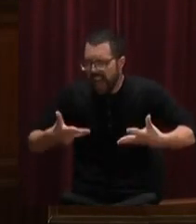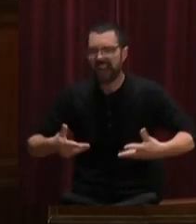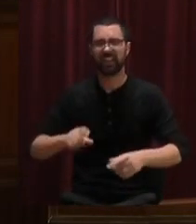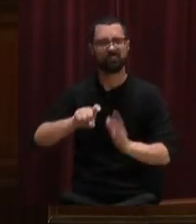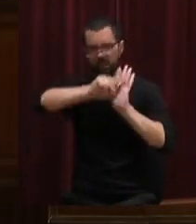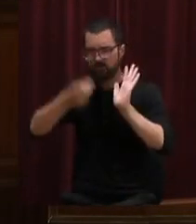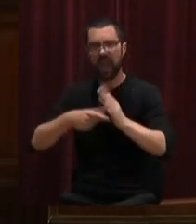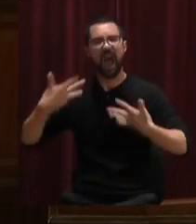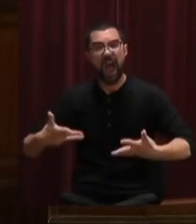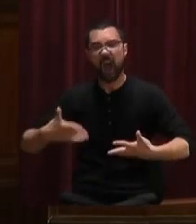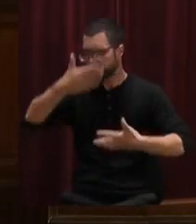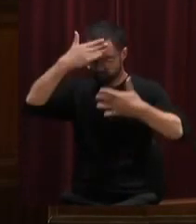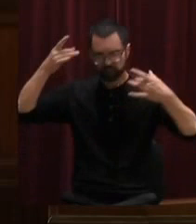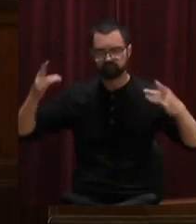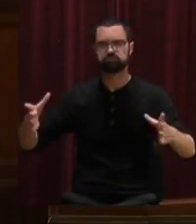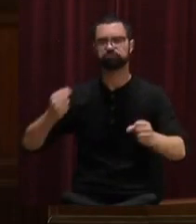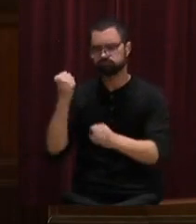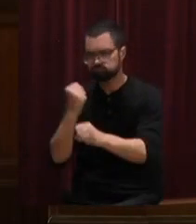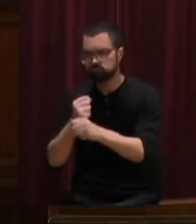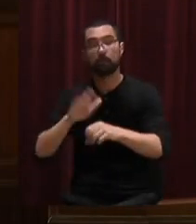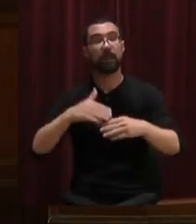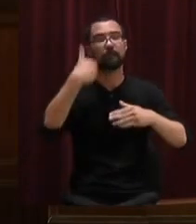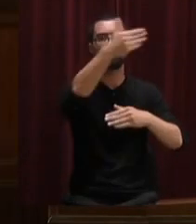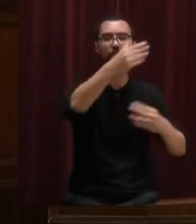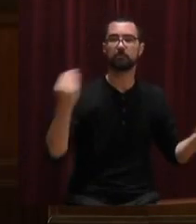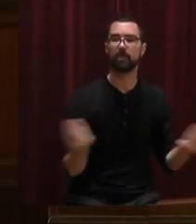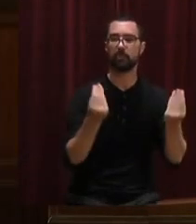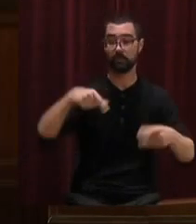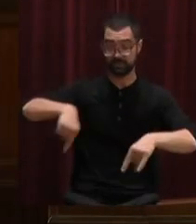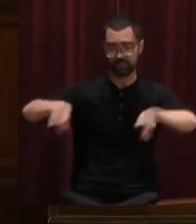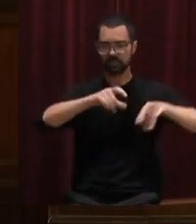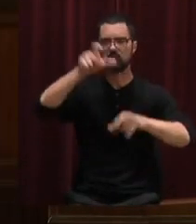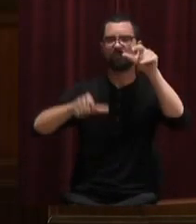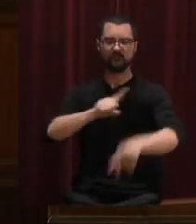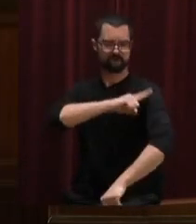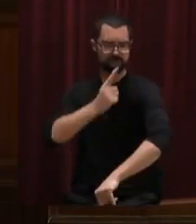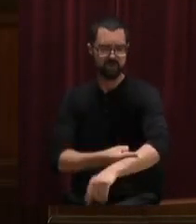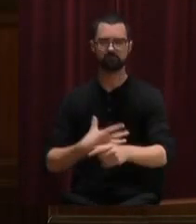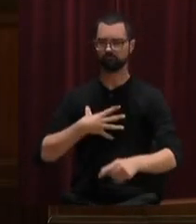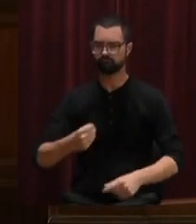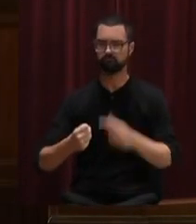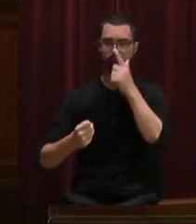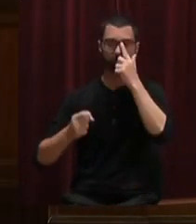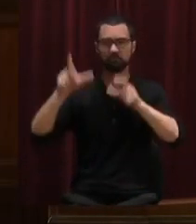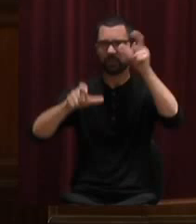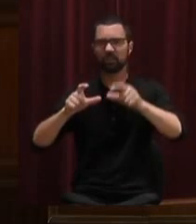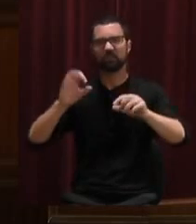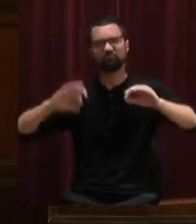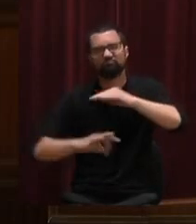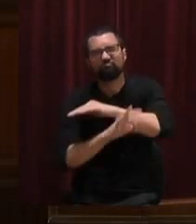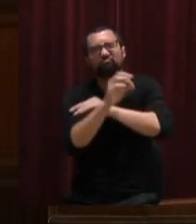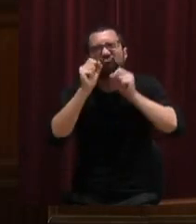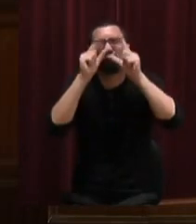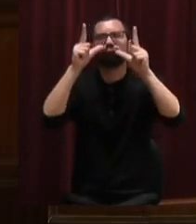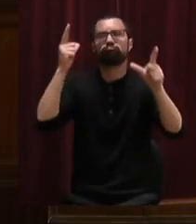ara per millorar el futur d'aquesta terra. Una terra plena de gent valenta, gent que s'aixeca a trenc d'alba per fer-nos millors,